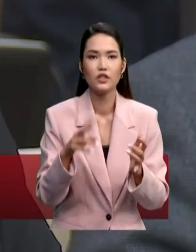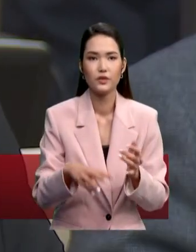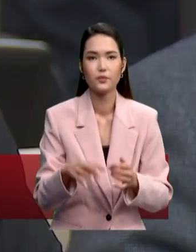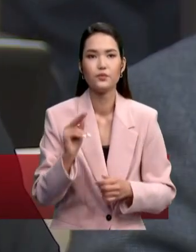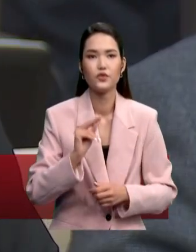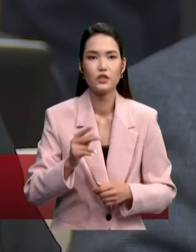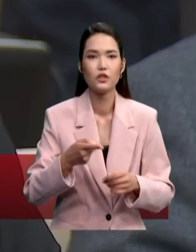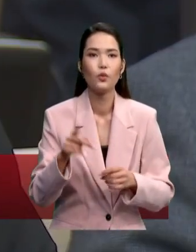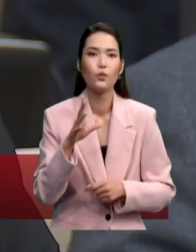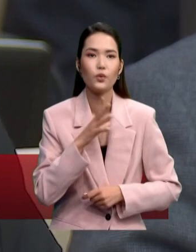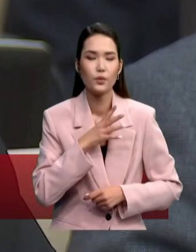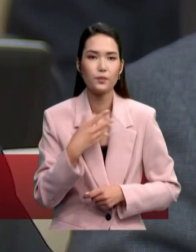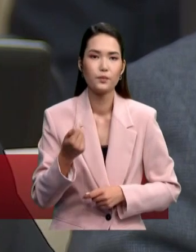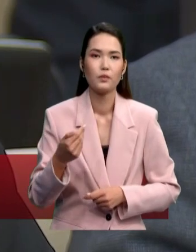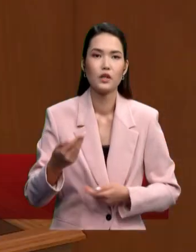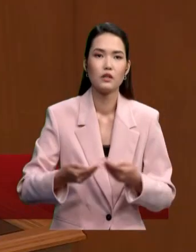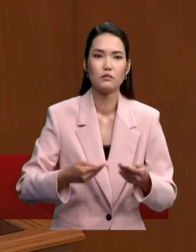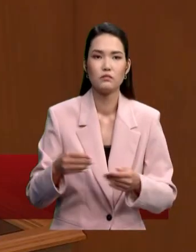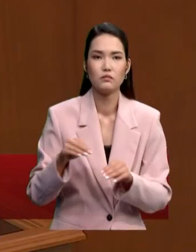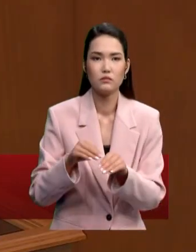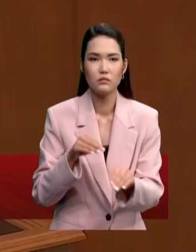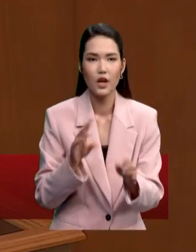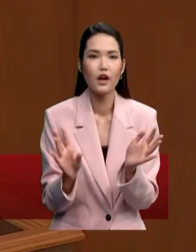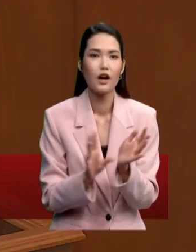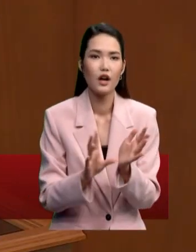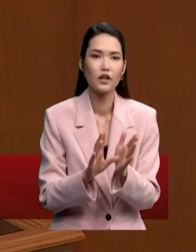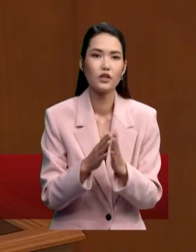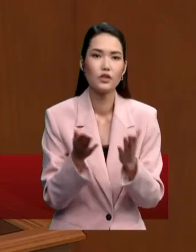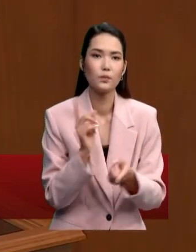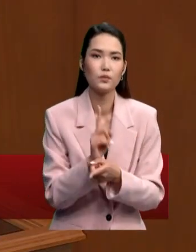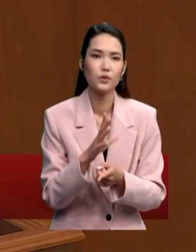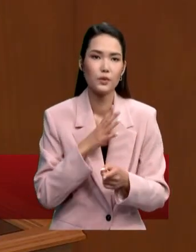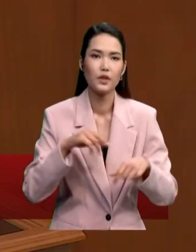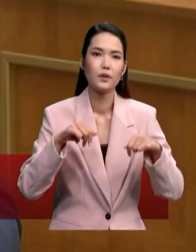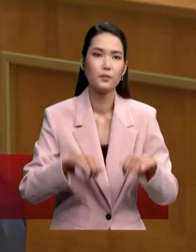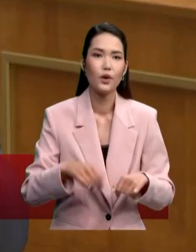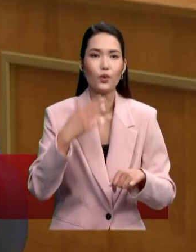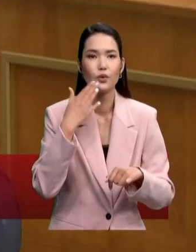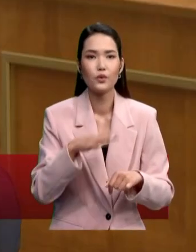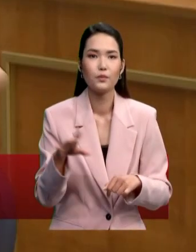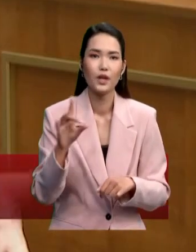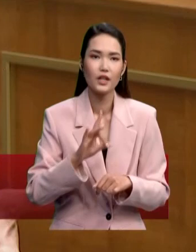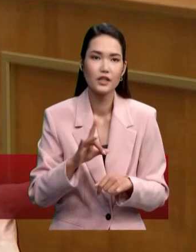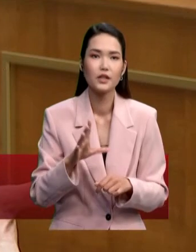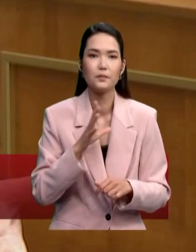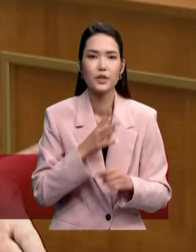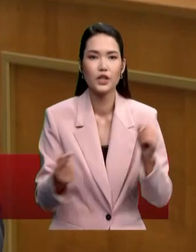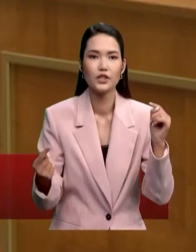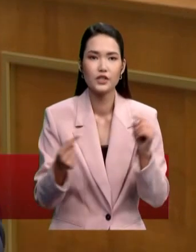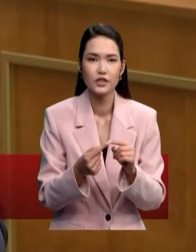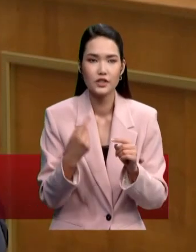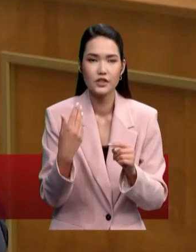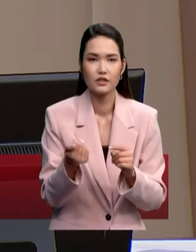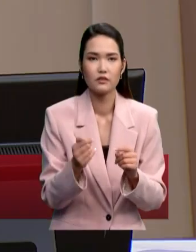час. Для того, чтобы ездить по проезжей части, водитель электросамоката должен иметь права любой категории и быть в